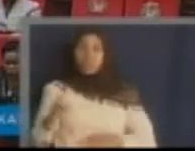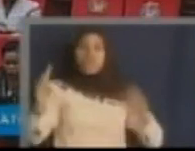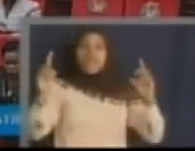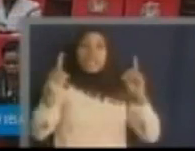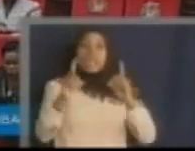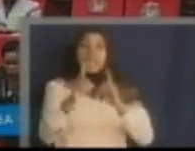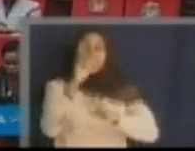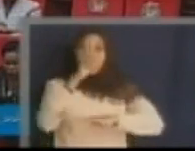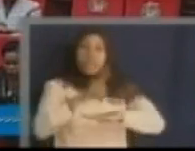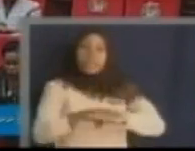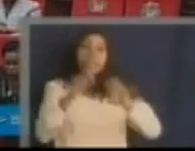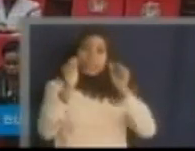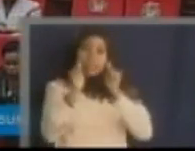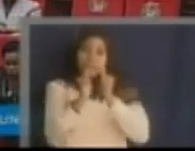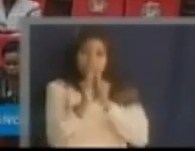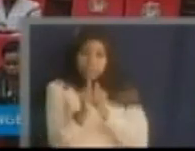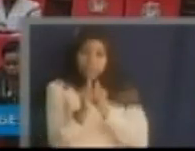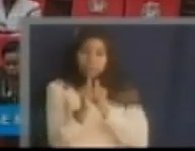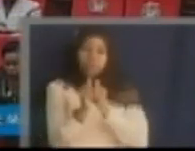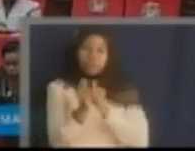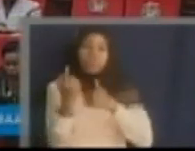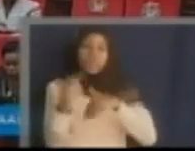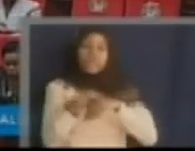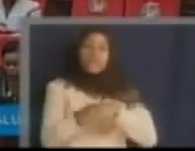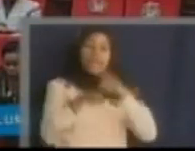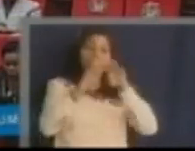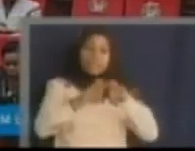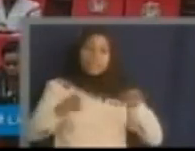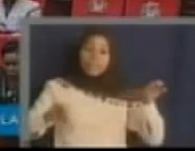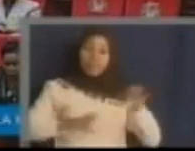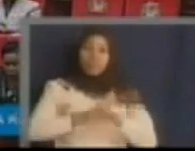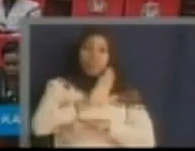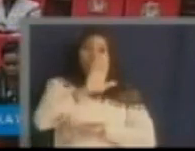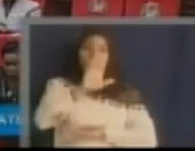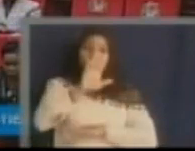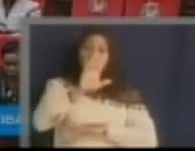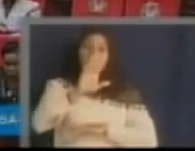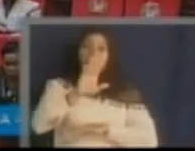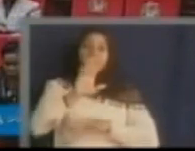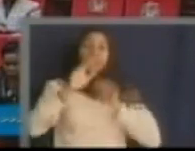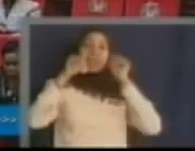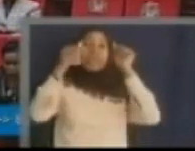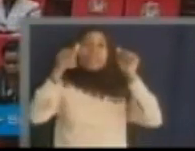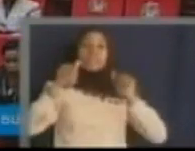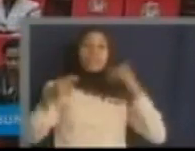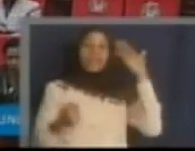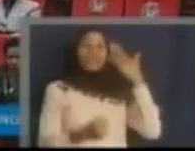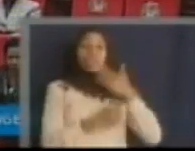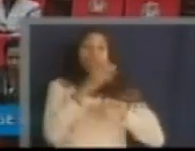katika ukumbi wao. Tangazo linatoka kwa Dr. Francis, mwenyekiti wa kamati. Kamati namba